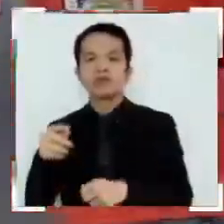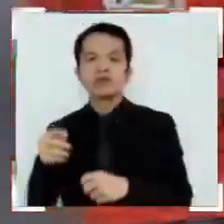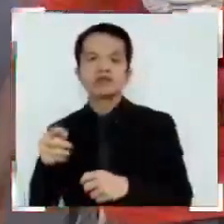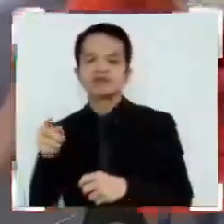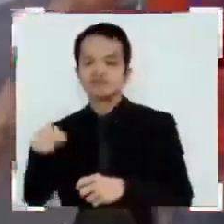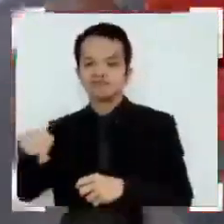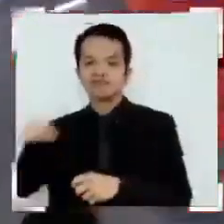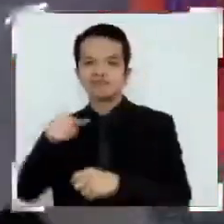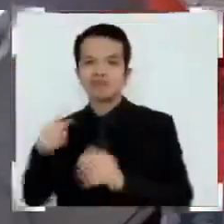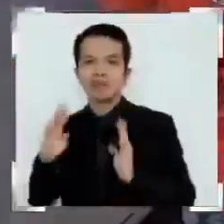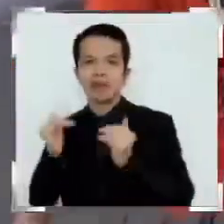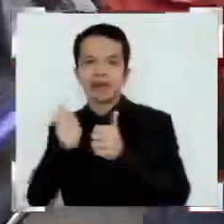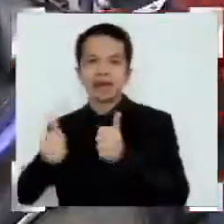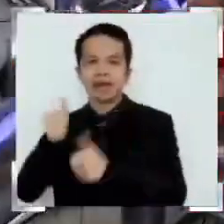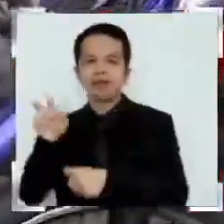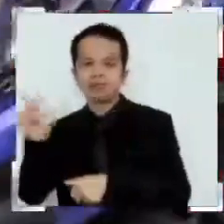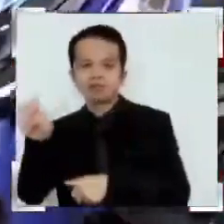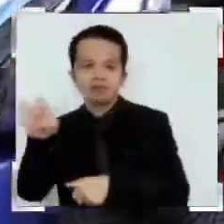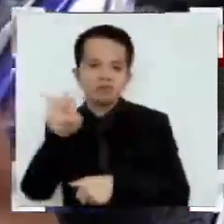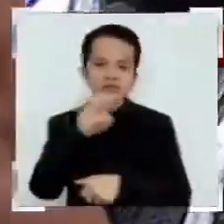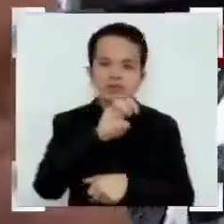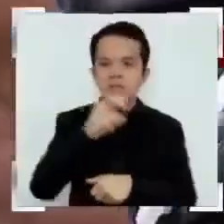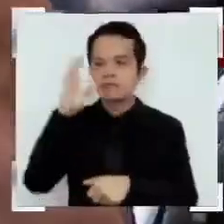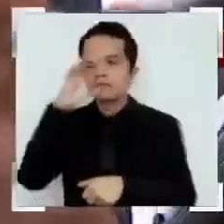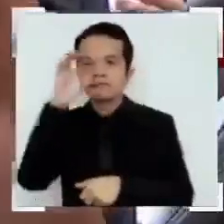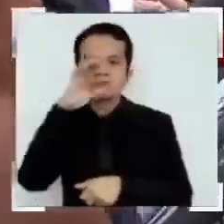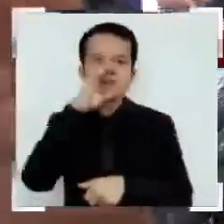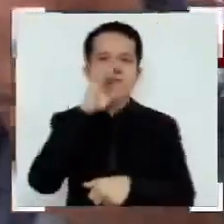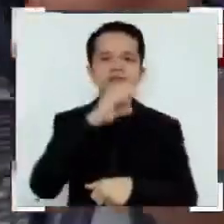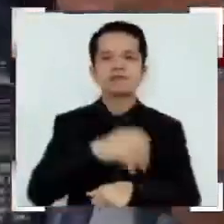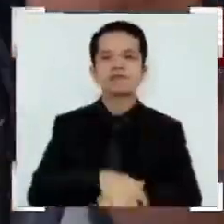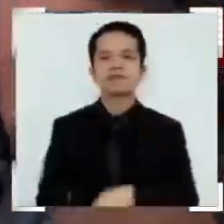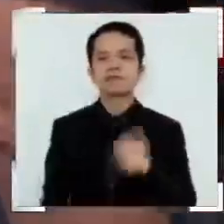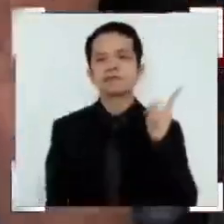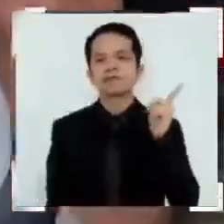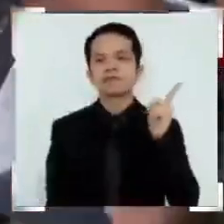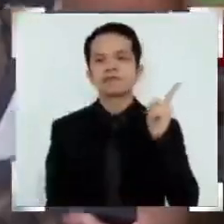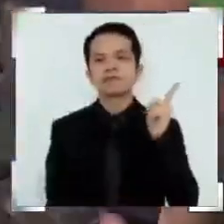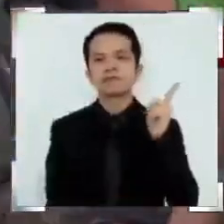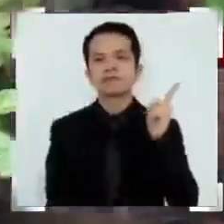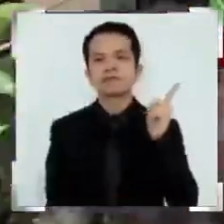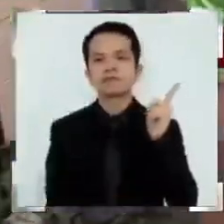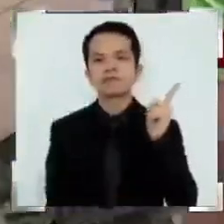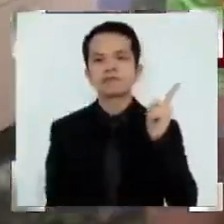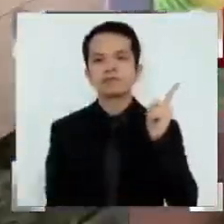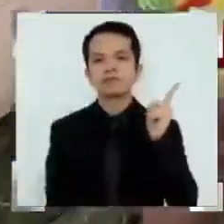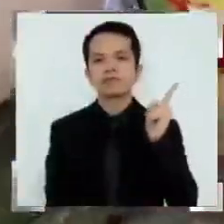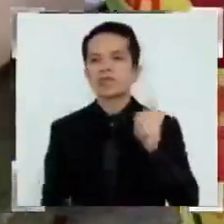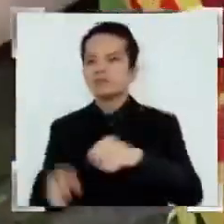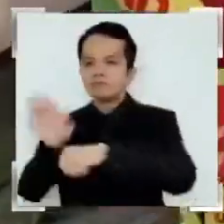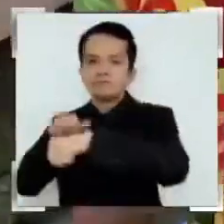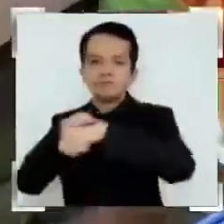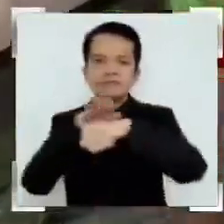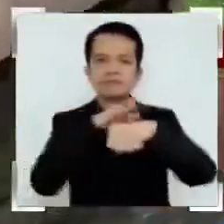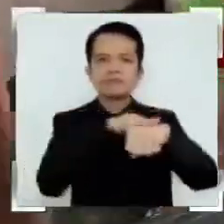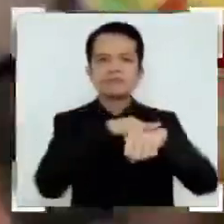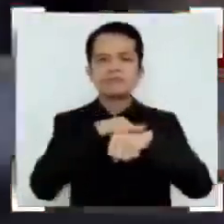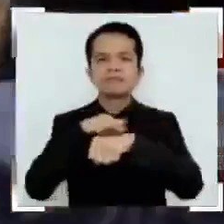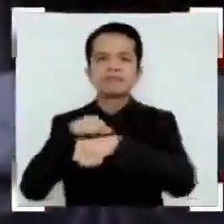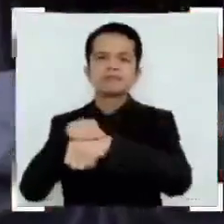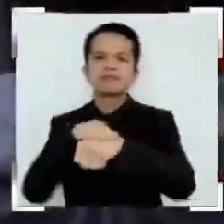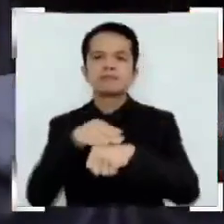naglalaro ng lato-lato. Mga bata, ang mga laro ang lato-lato, surrender nyo na. Hindi nyo naman yan